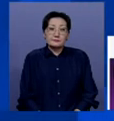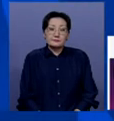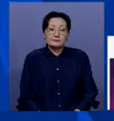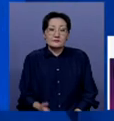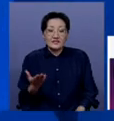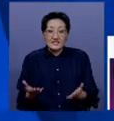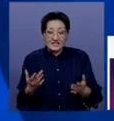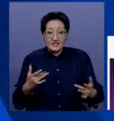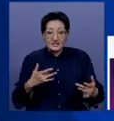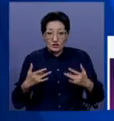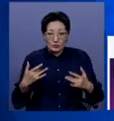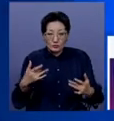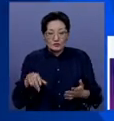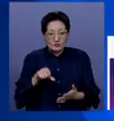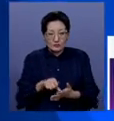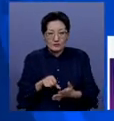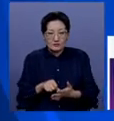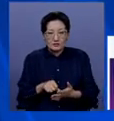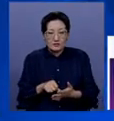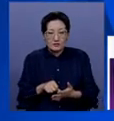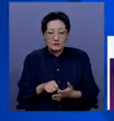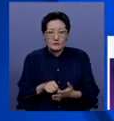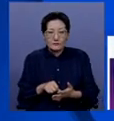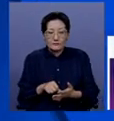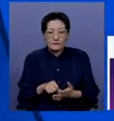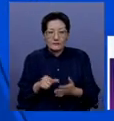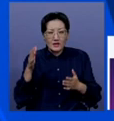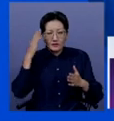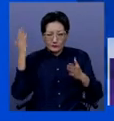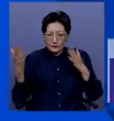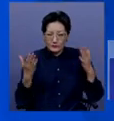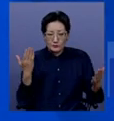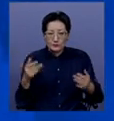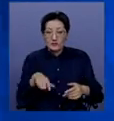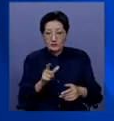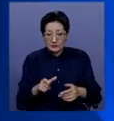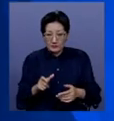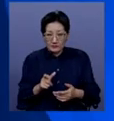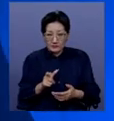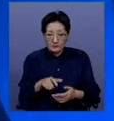Ойнаса, ойнаған жарасқандай, әзіл қалжың жарасқан азамат.